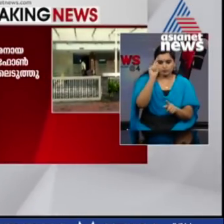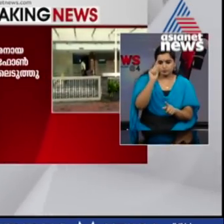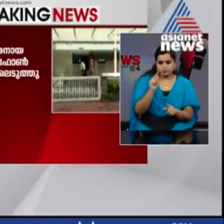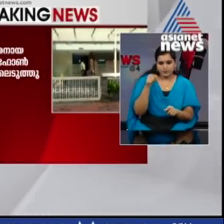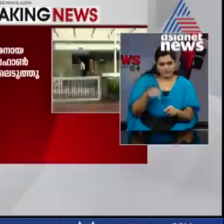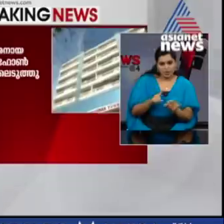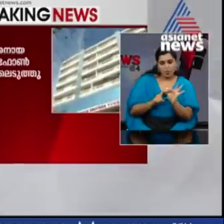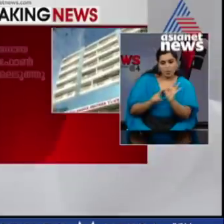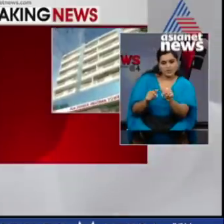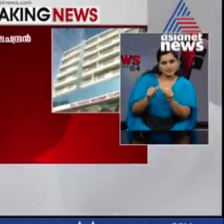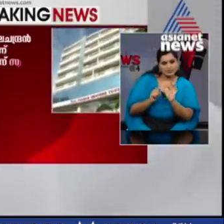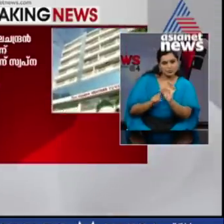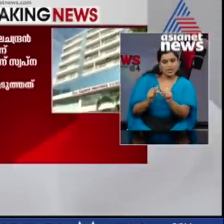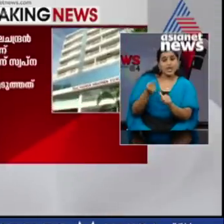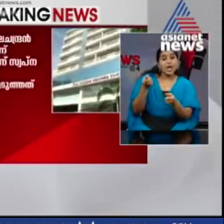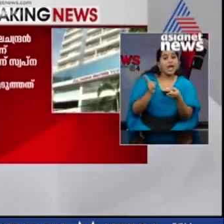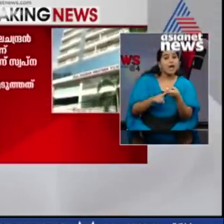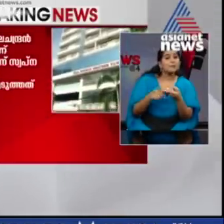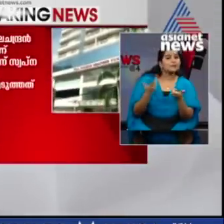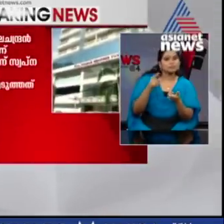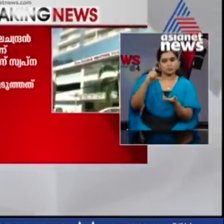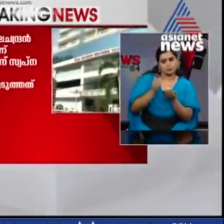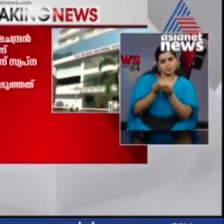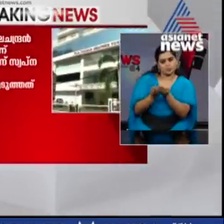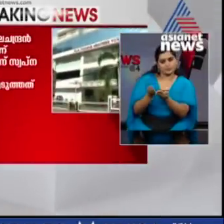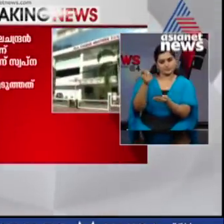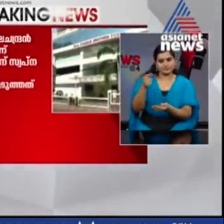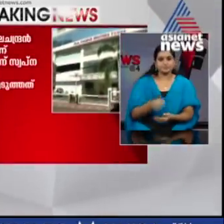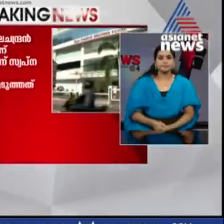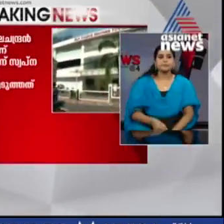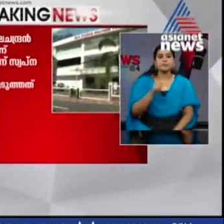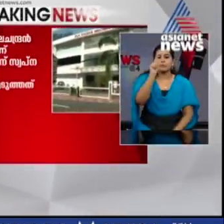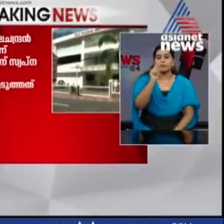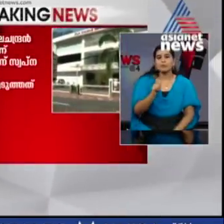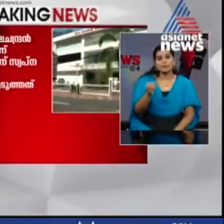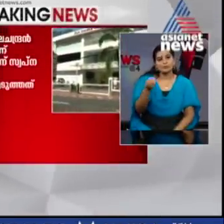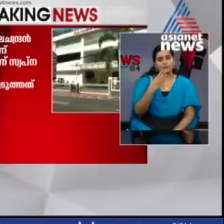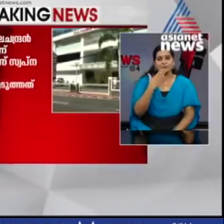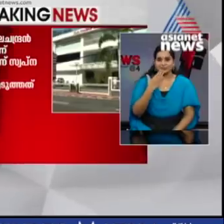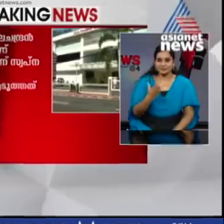കൊച്ചിയിൽ നടക്കുന്നത്. അരുണാണ് വിവരങ്ങൾ നൽകിയത്.